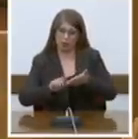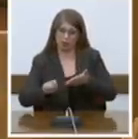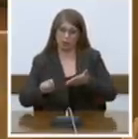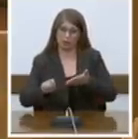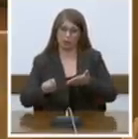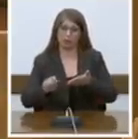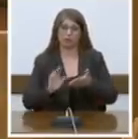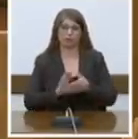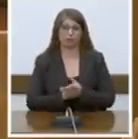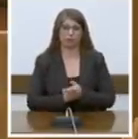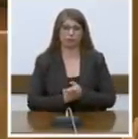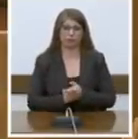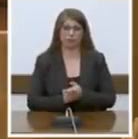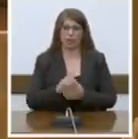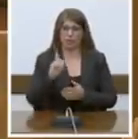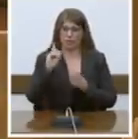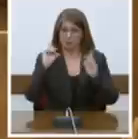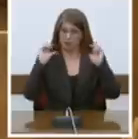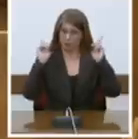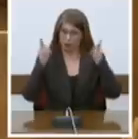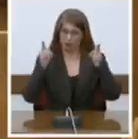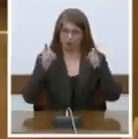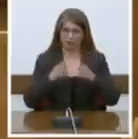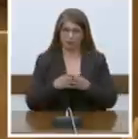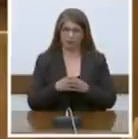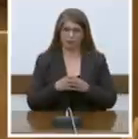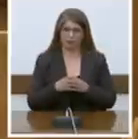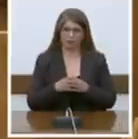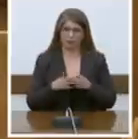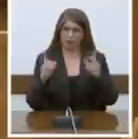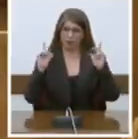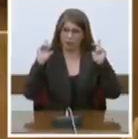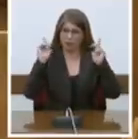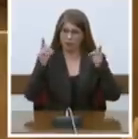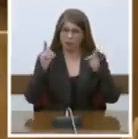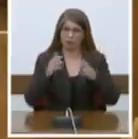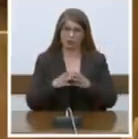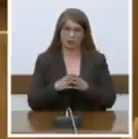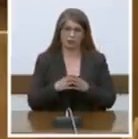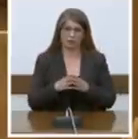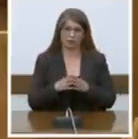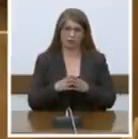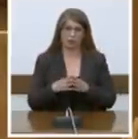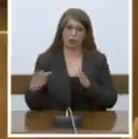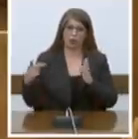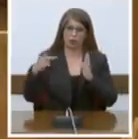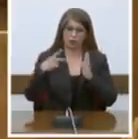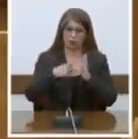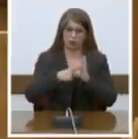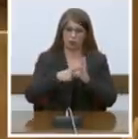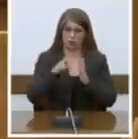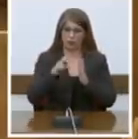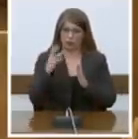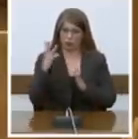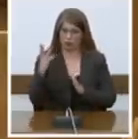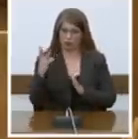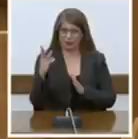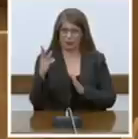ότι σε μία δημοκρατία, στη δημοκρατία του 2023,